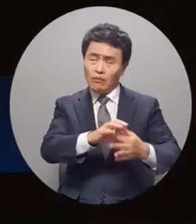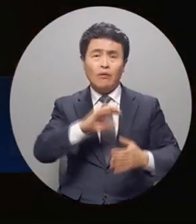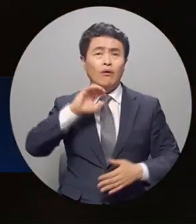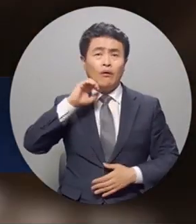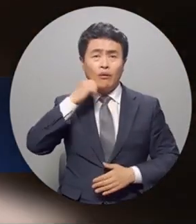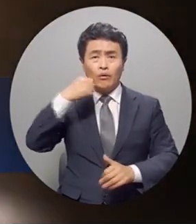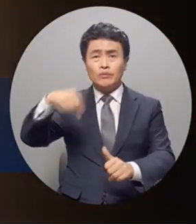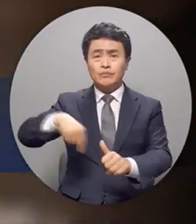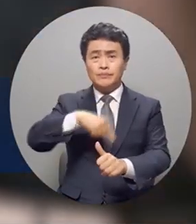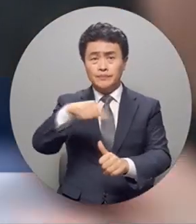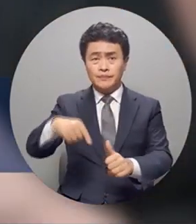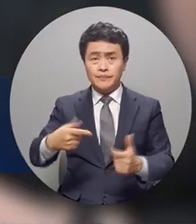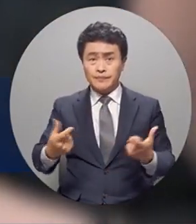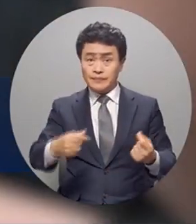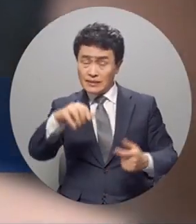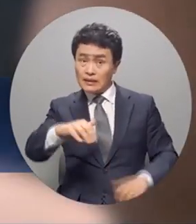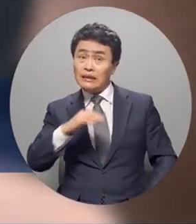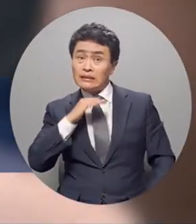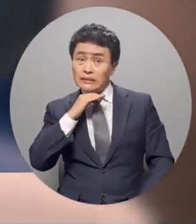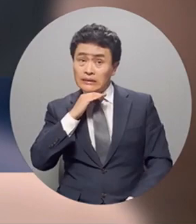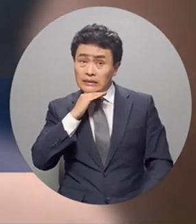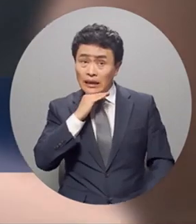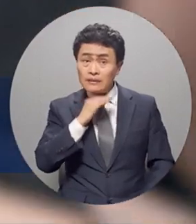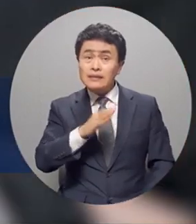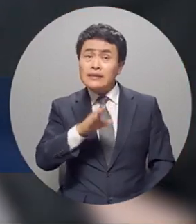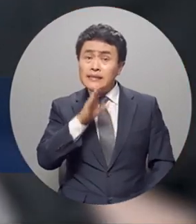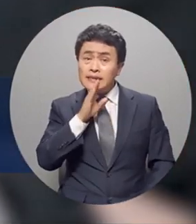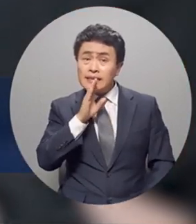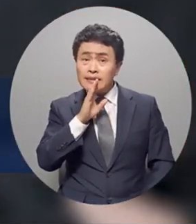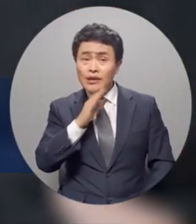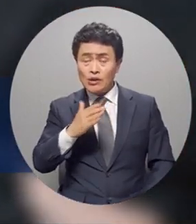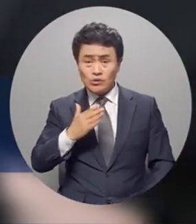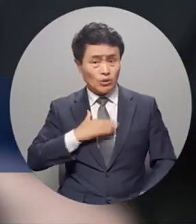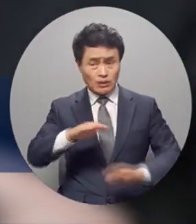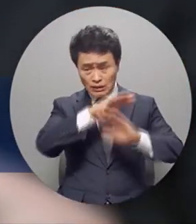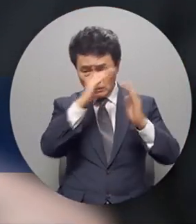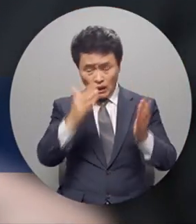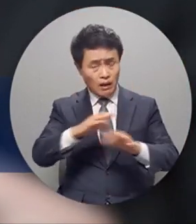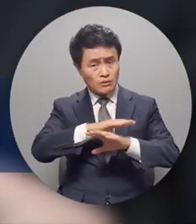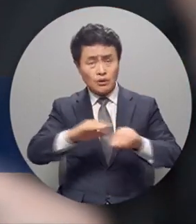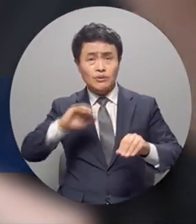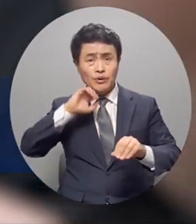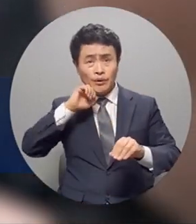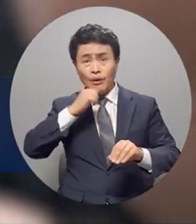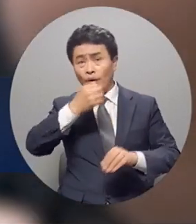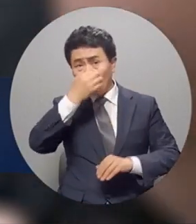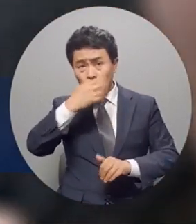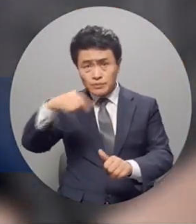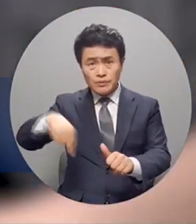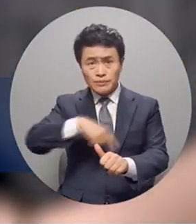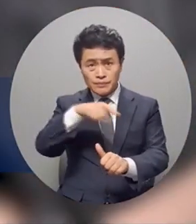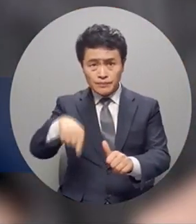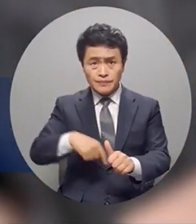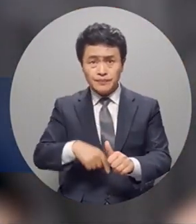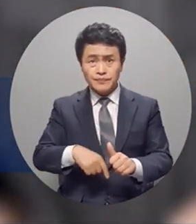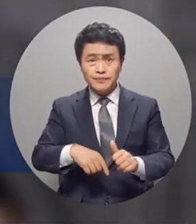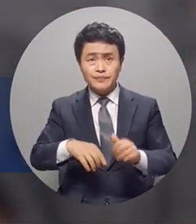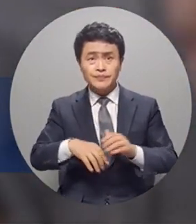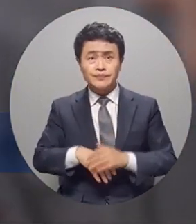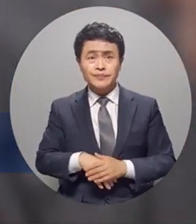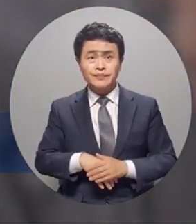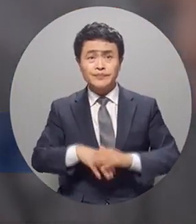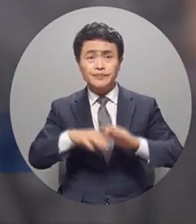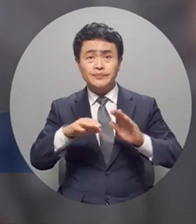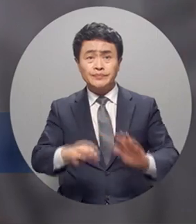없는 상태고요. 그리고 여기서 기다리셔도 사실은 저희가 다 처리를 하기는 좀 힘든 상황이긴 해요. 아니